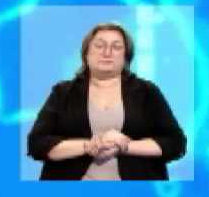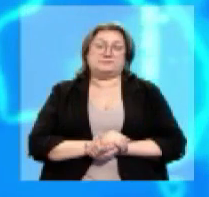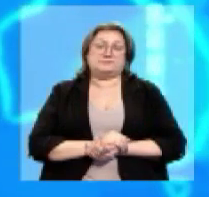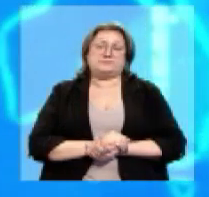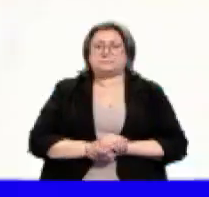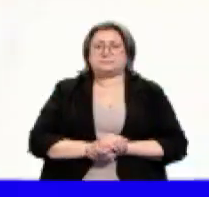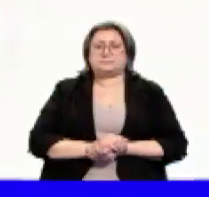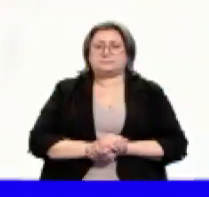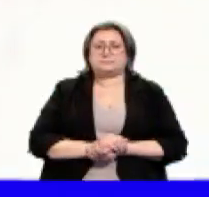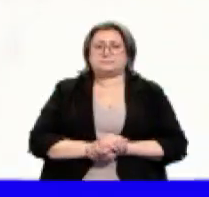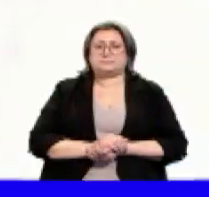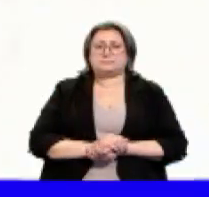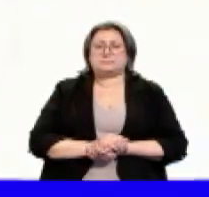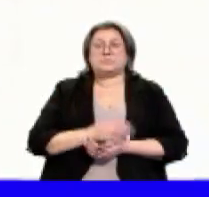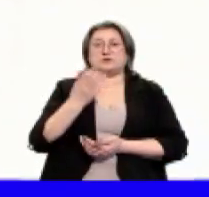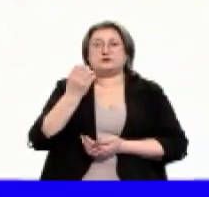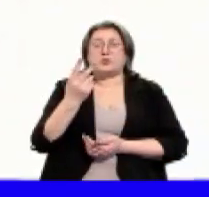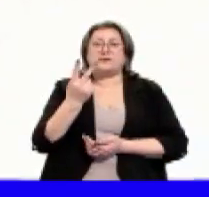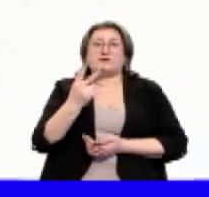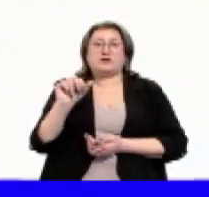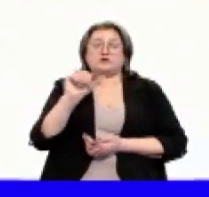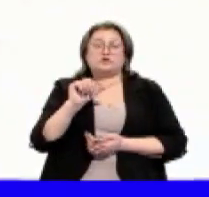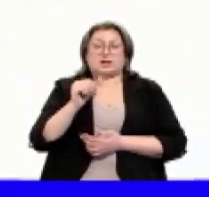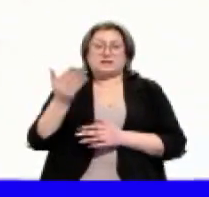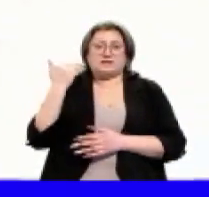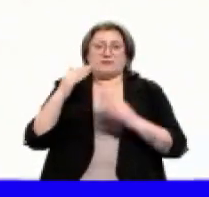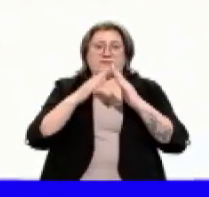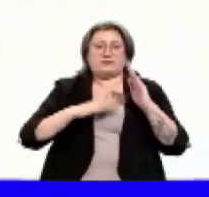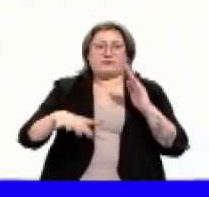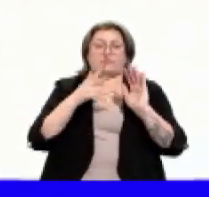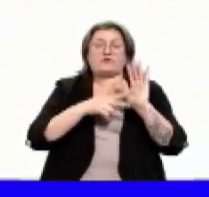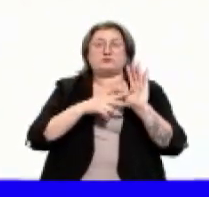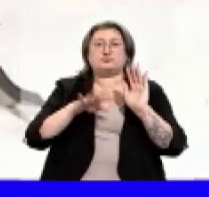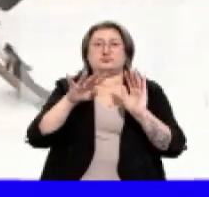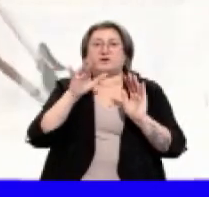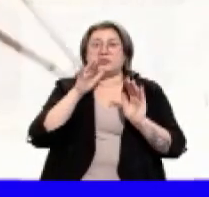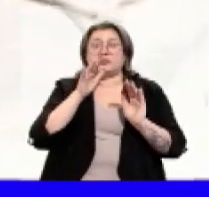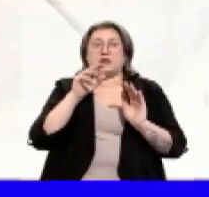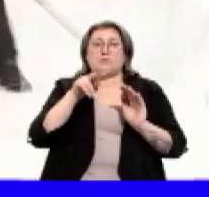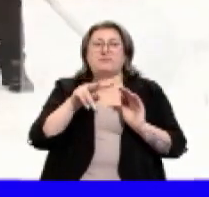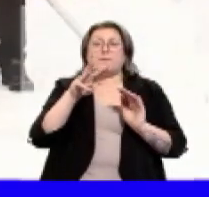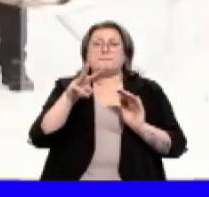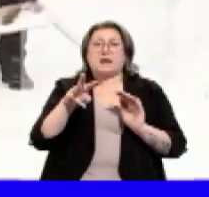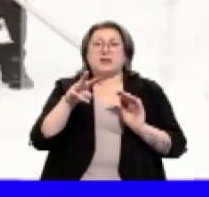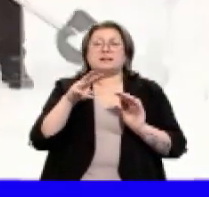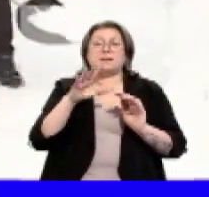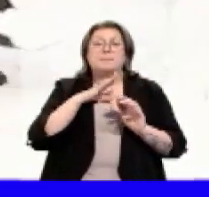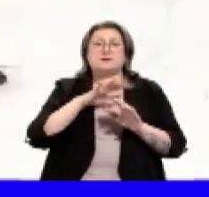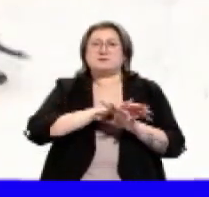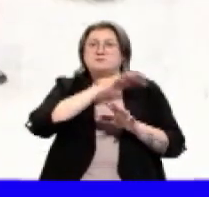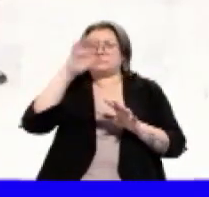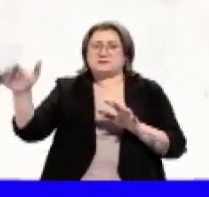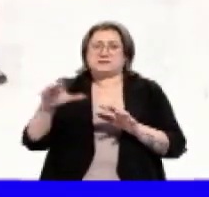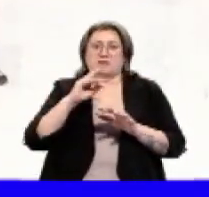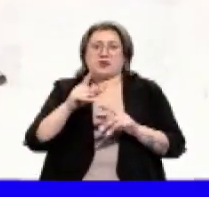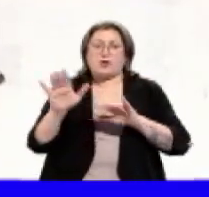материале. Еще пару часов назад двор 84-летней Любовь Михайловны был завален